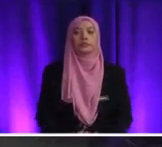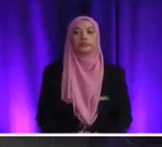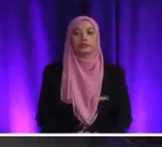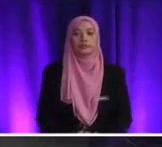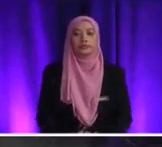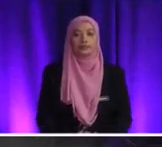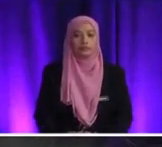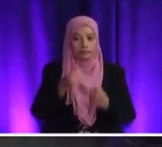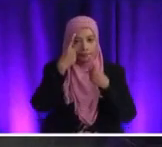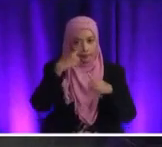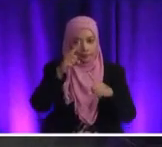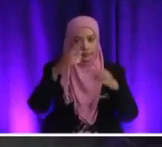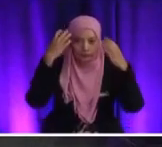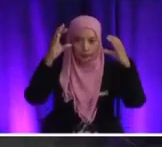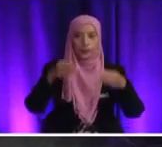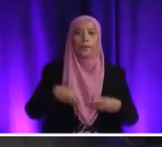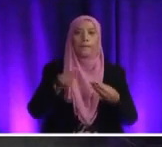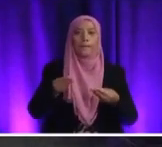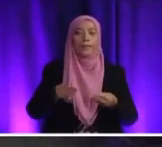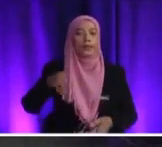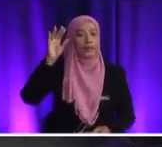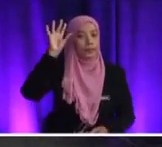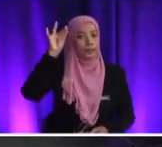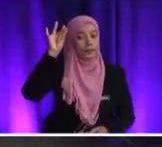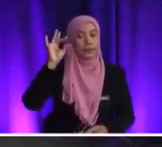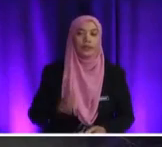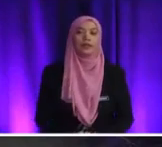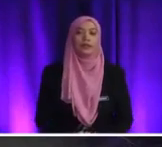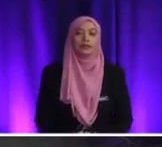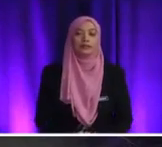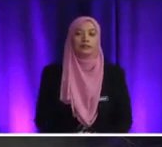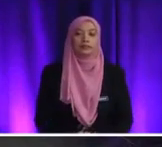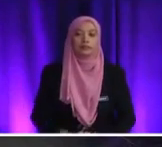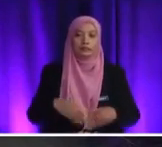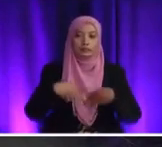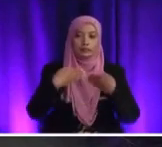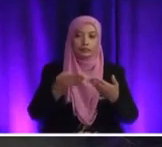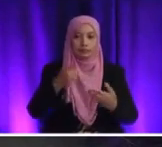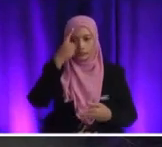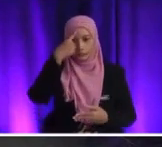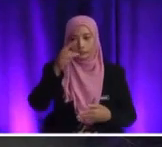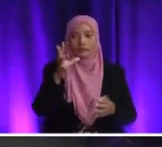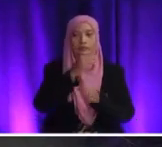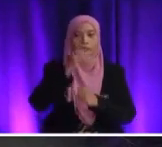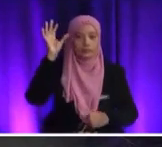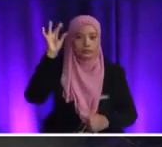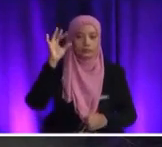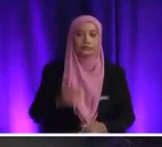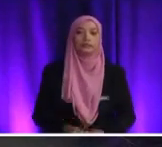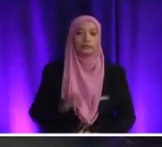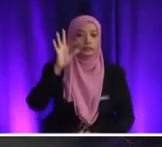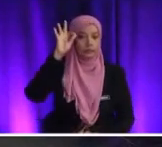VJ baik aja dhiya-bintang ciuman diteruskan Oh jadi kalau Fizi tengok tuh